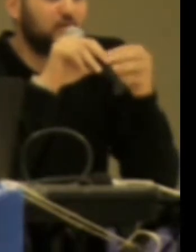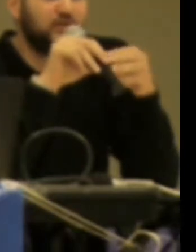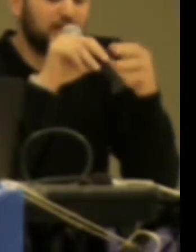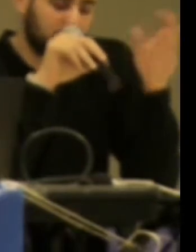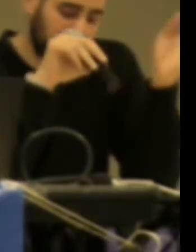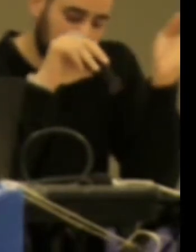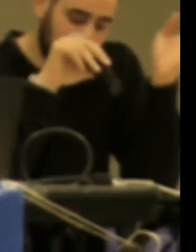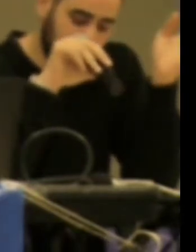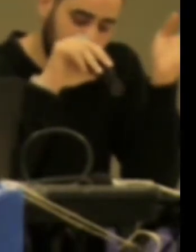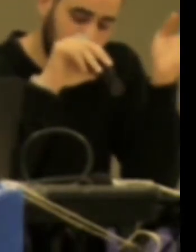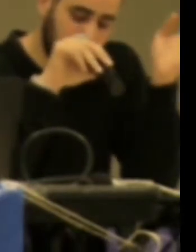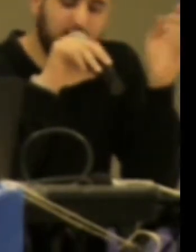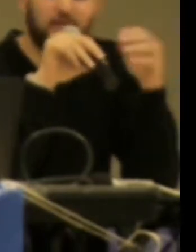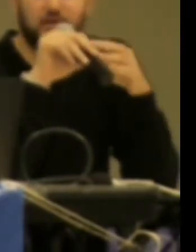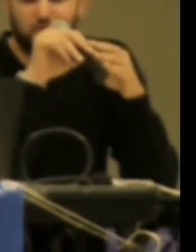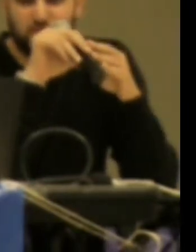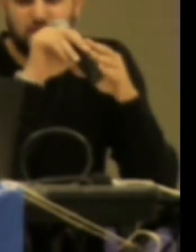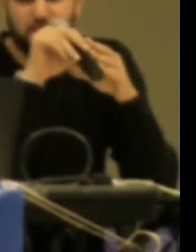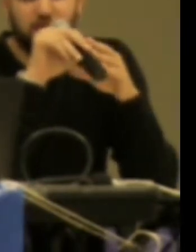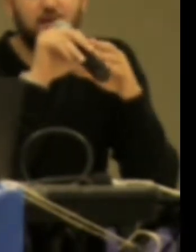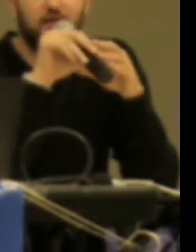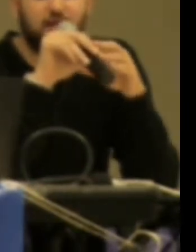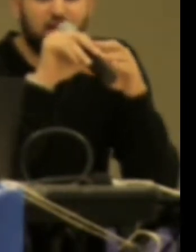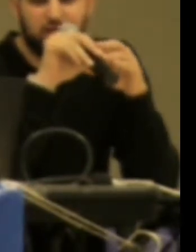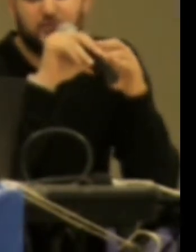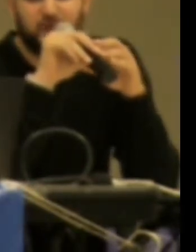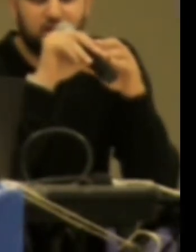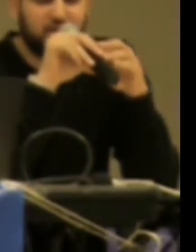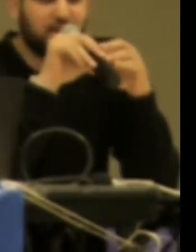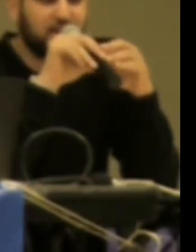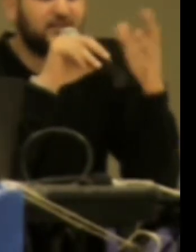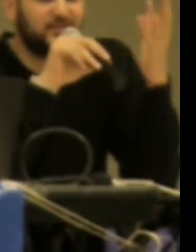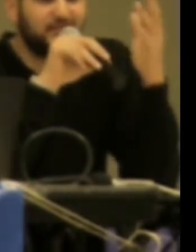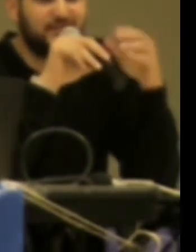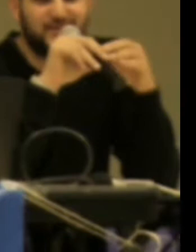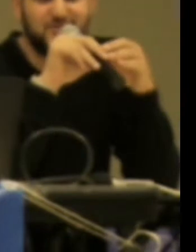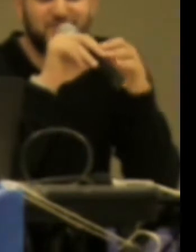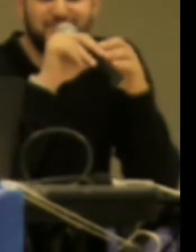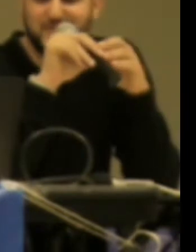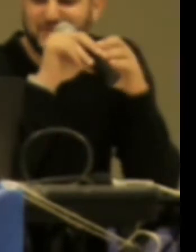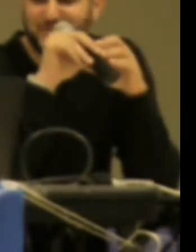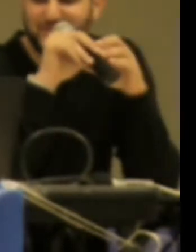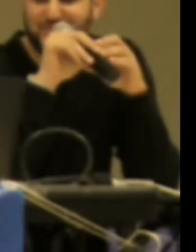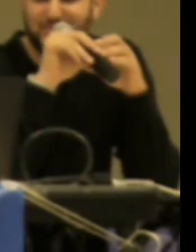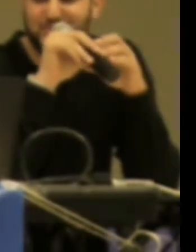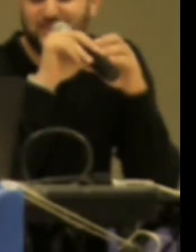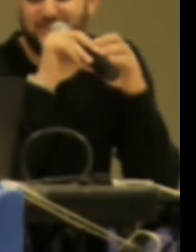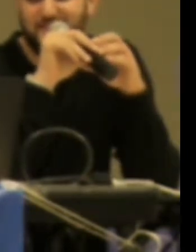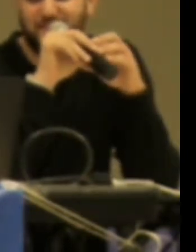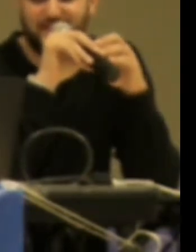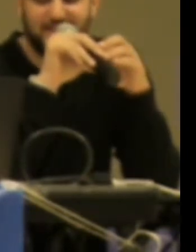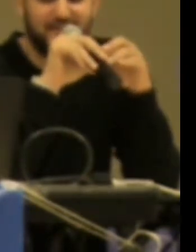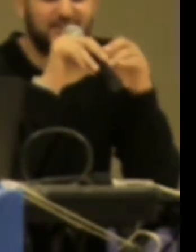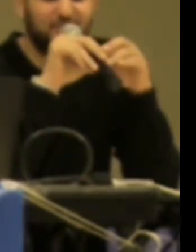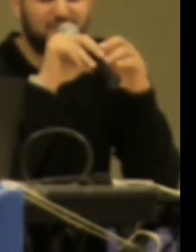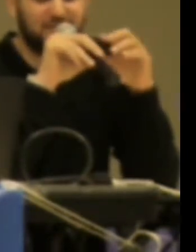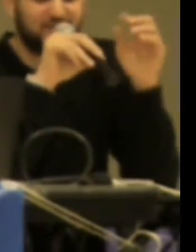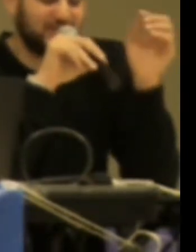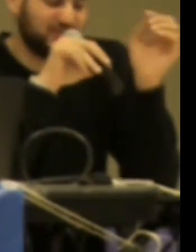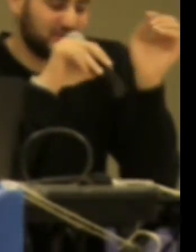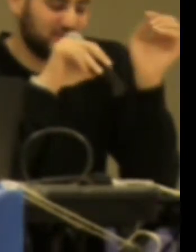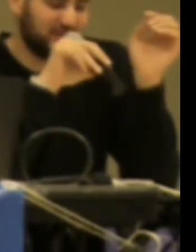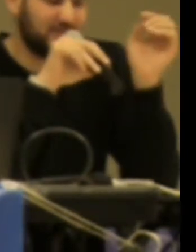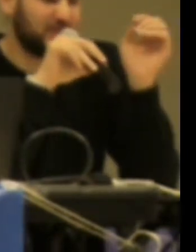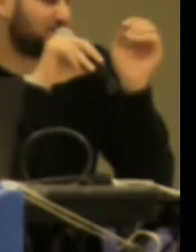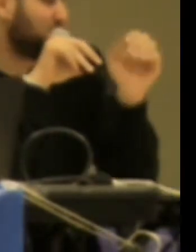troisième, le thème ce sera l'examen de conscience avec notre frère Fatahallah qui est lui aussi membre de l'UFCM. Voilà,